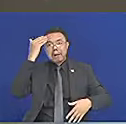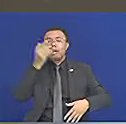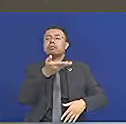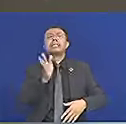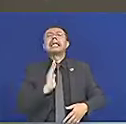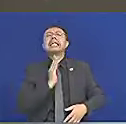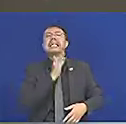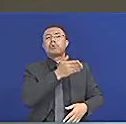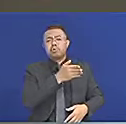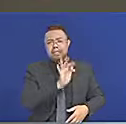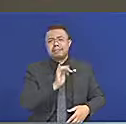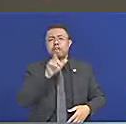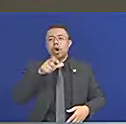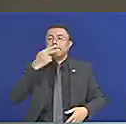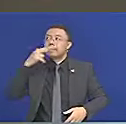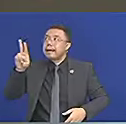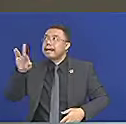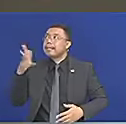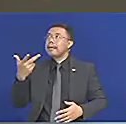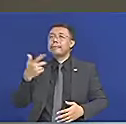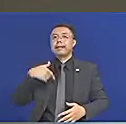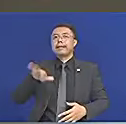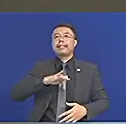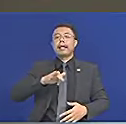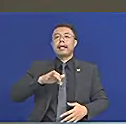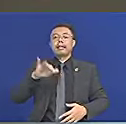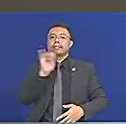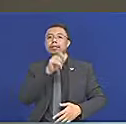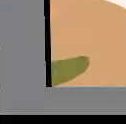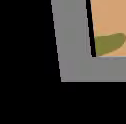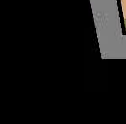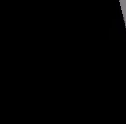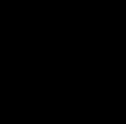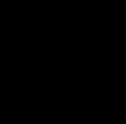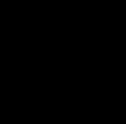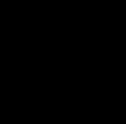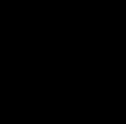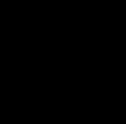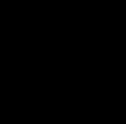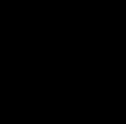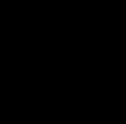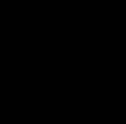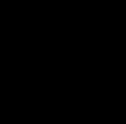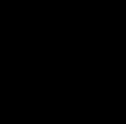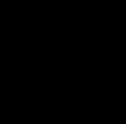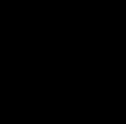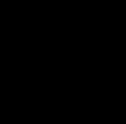jangan jadi orang percaya tapi kita biadab ya, di mata Allah.